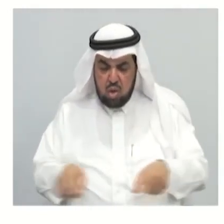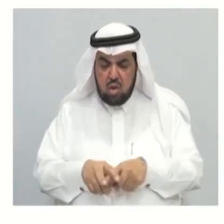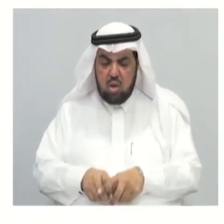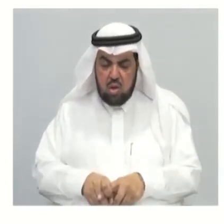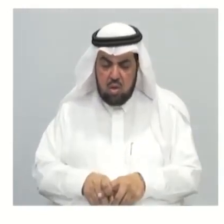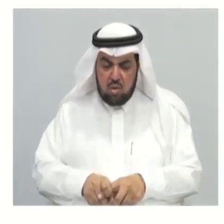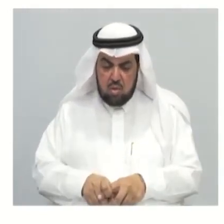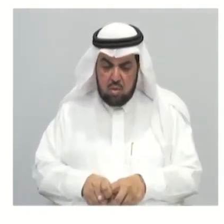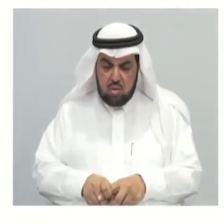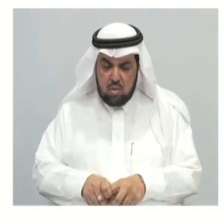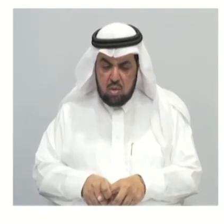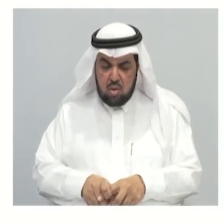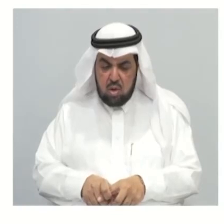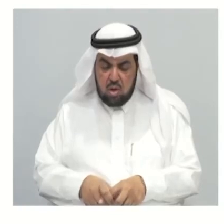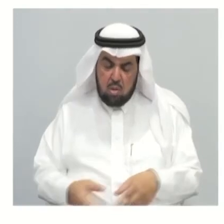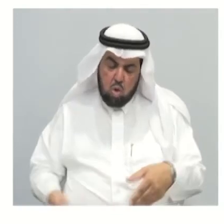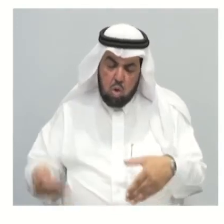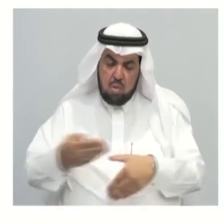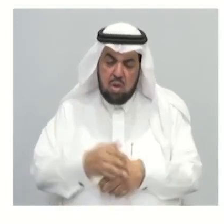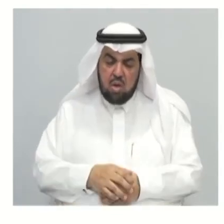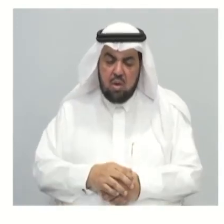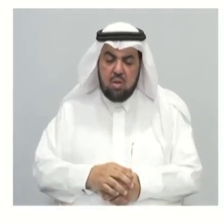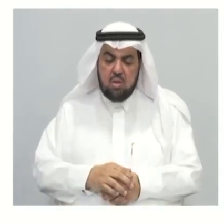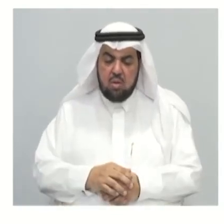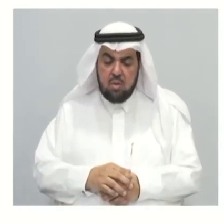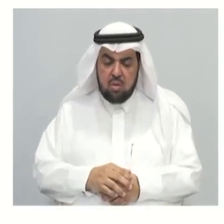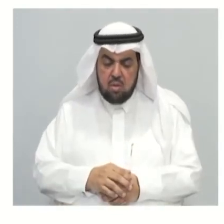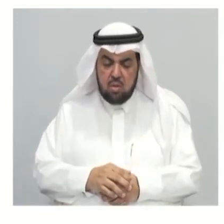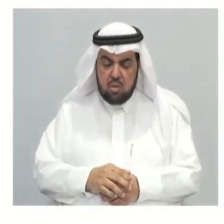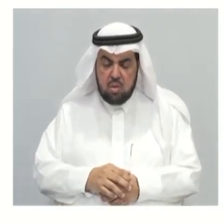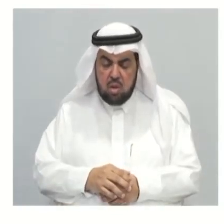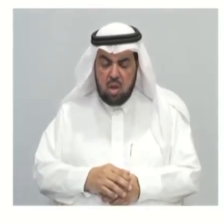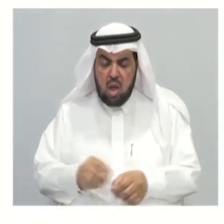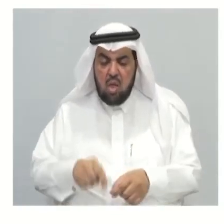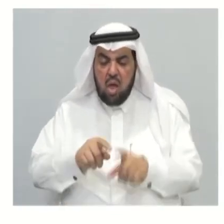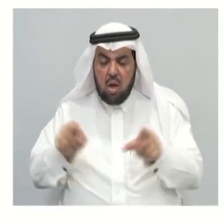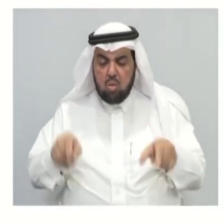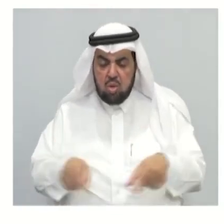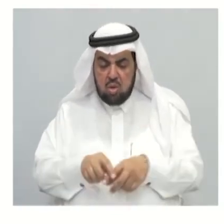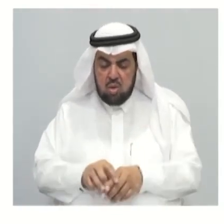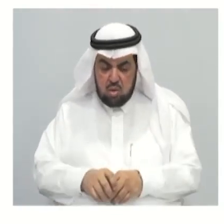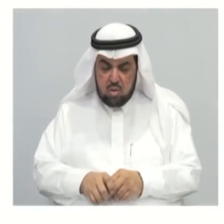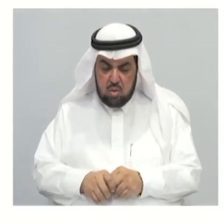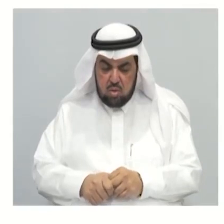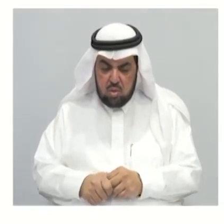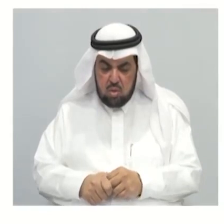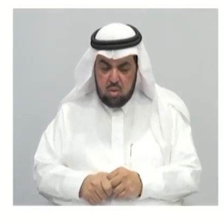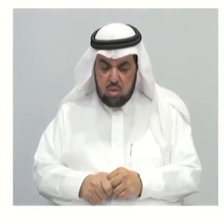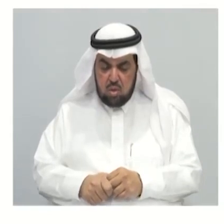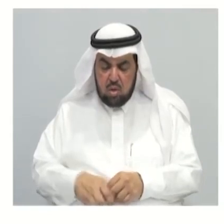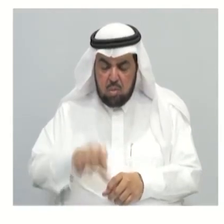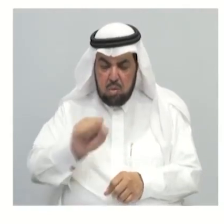المستطيل ثم نقوم بادراج هذا المستطيل ثم